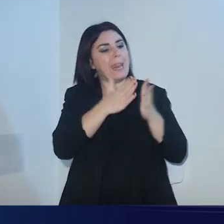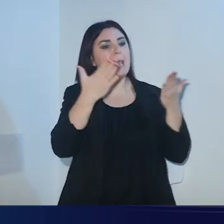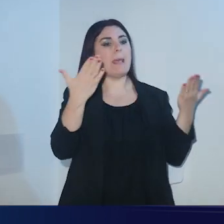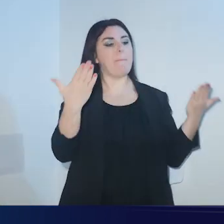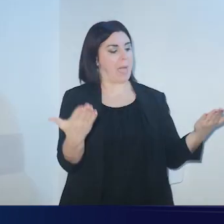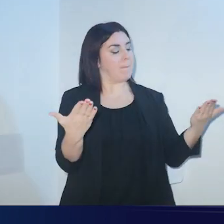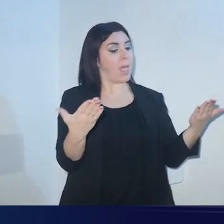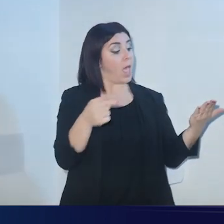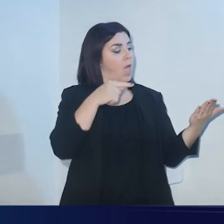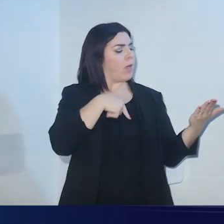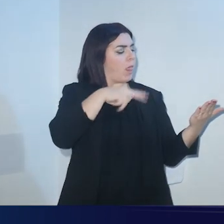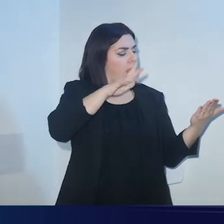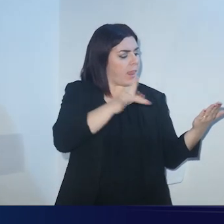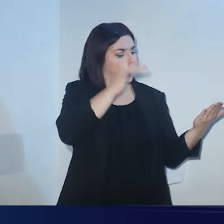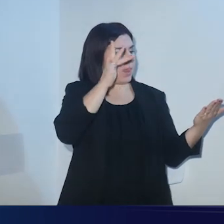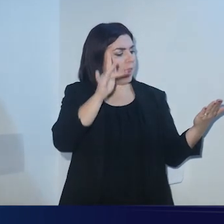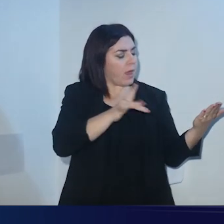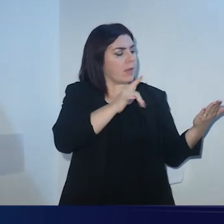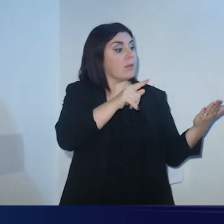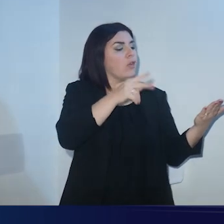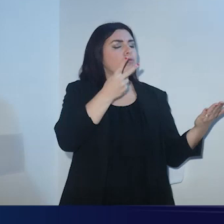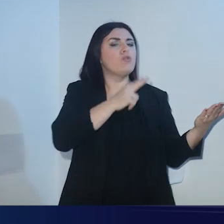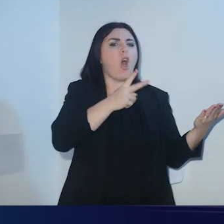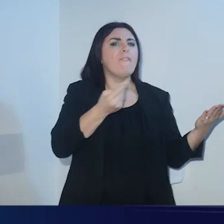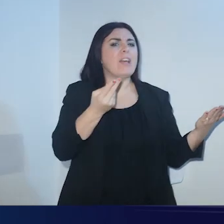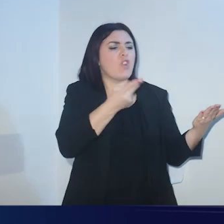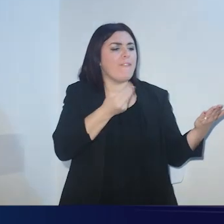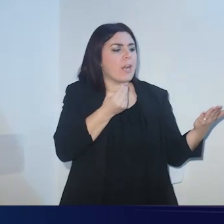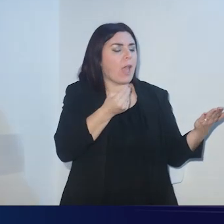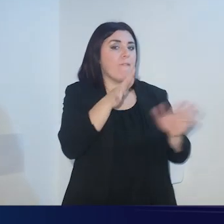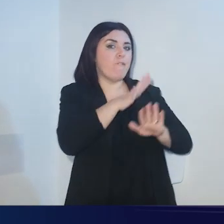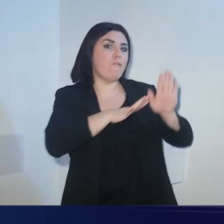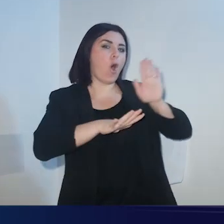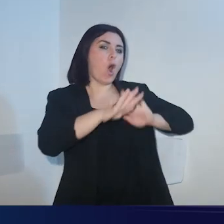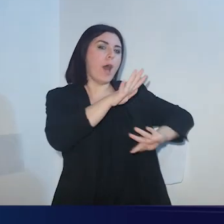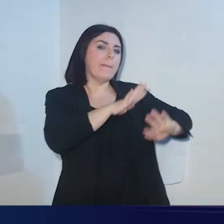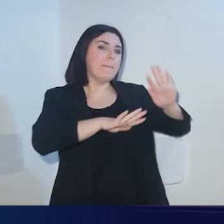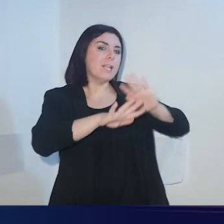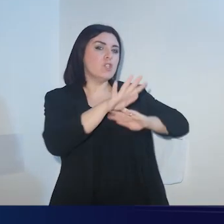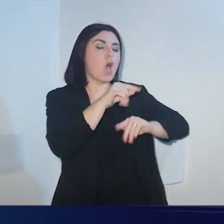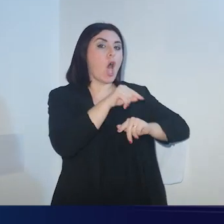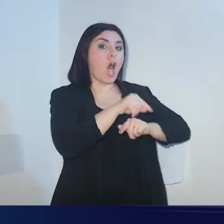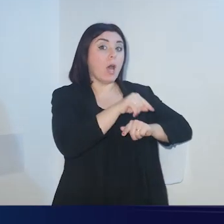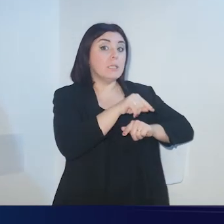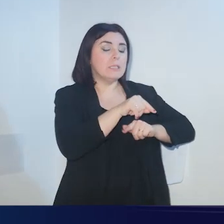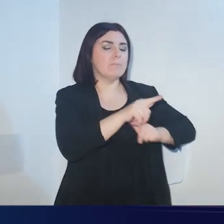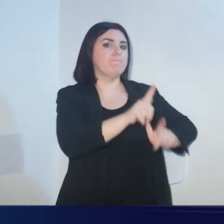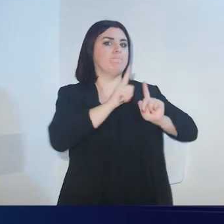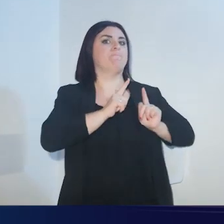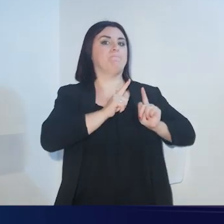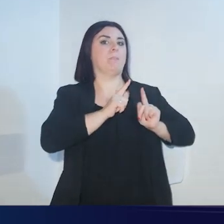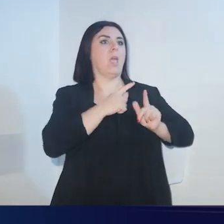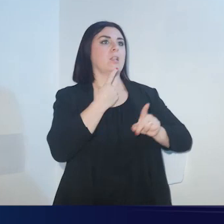un libro che basta sfogliare per trovare quindi tutte le informazioni di cui